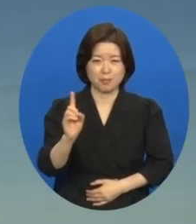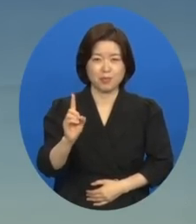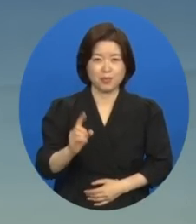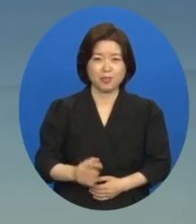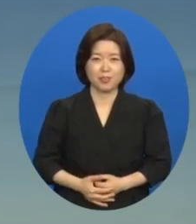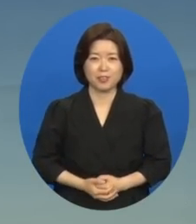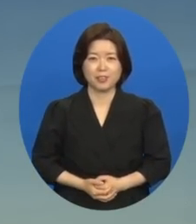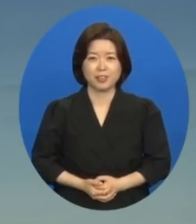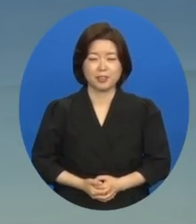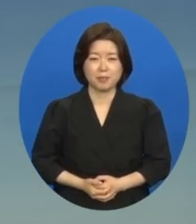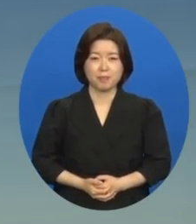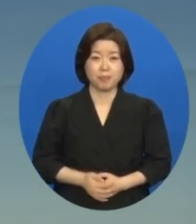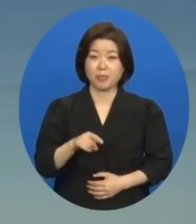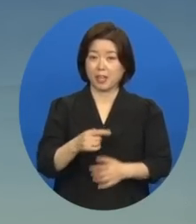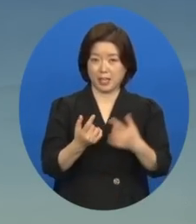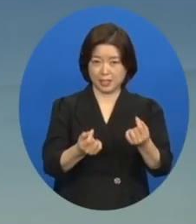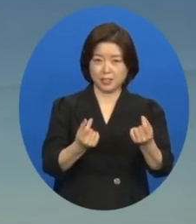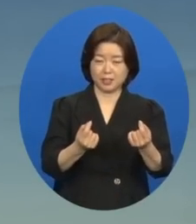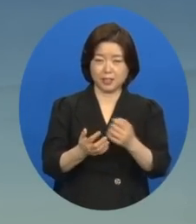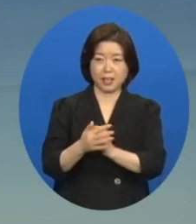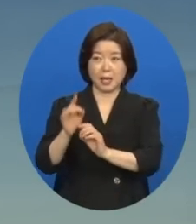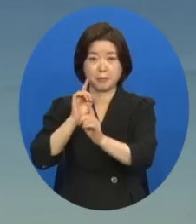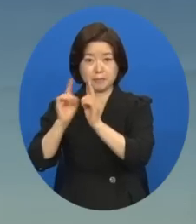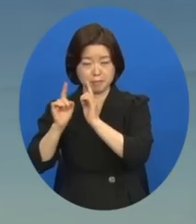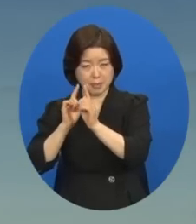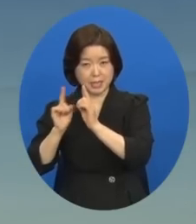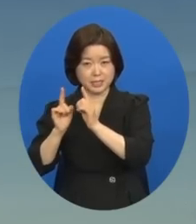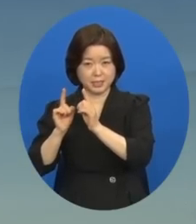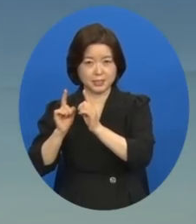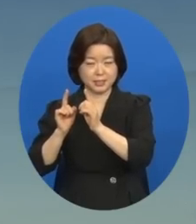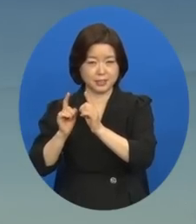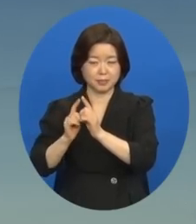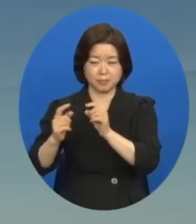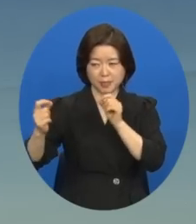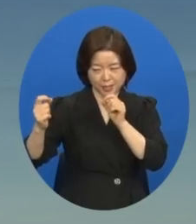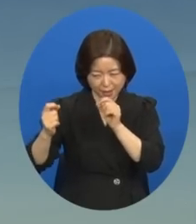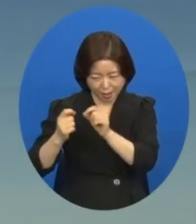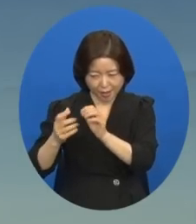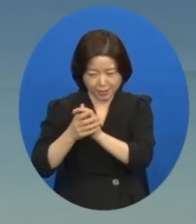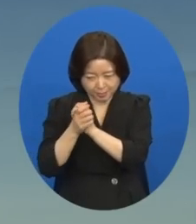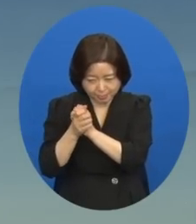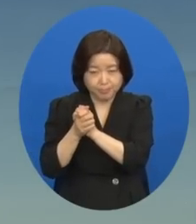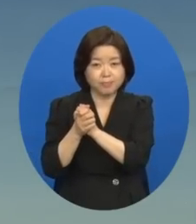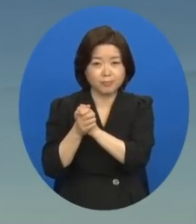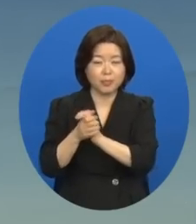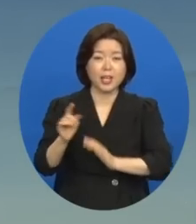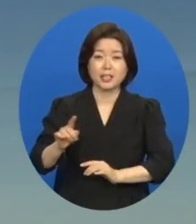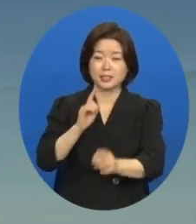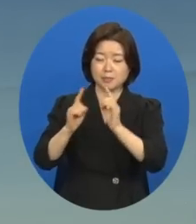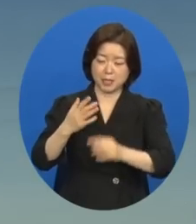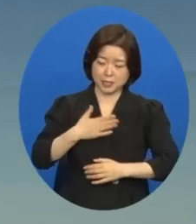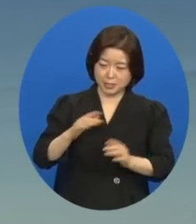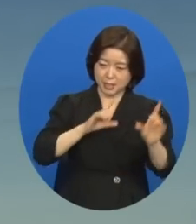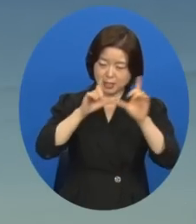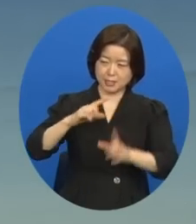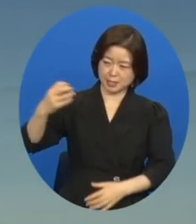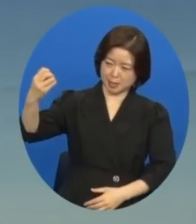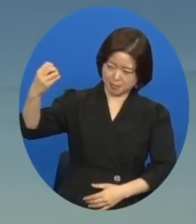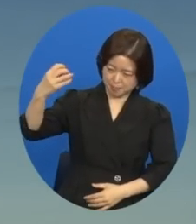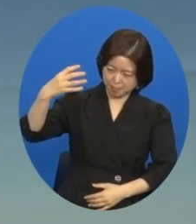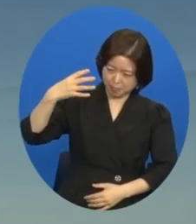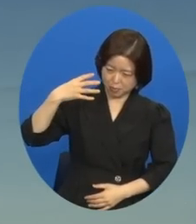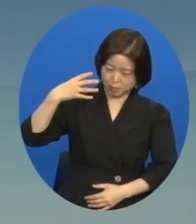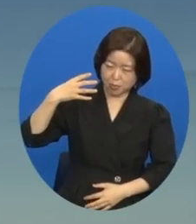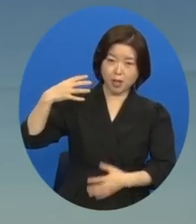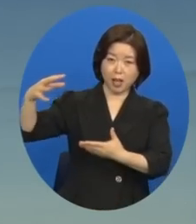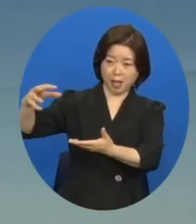있습니다. 이렇게 말씀을 가까이 하여 그 말씀이 내 삶을 비추고